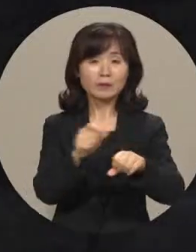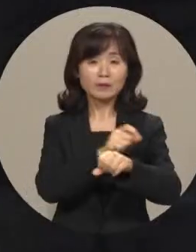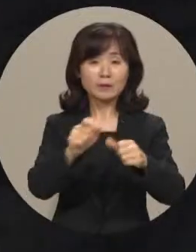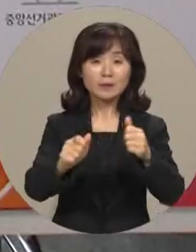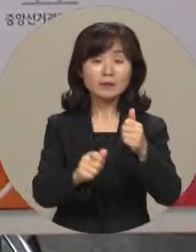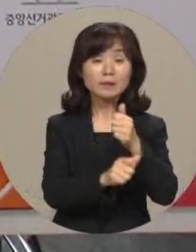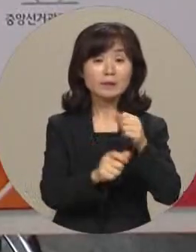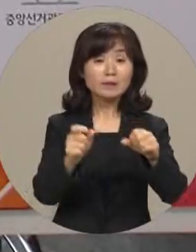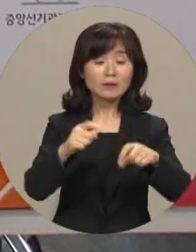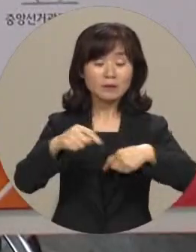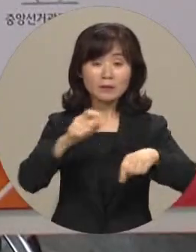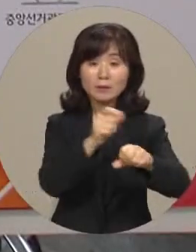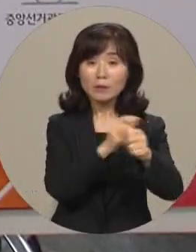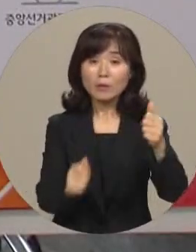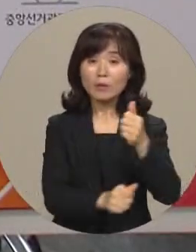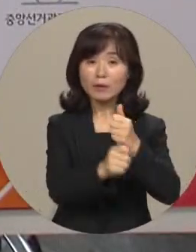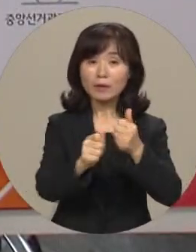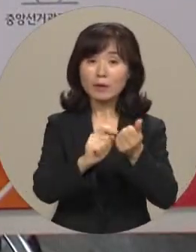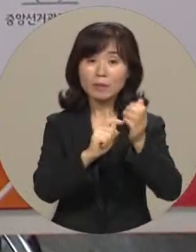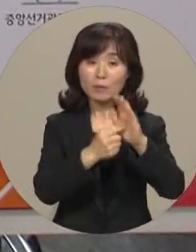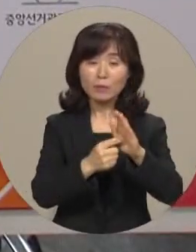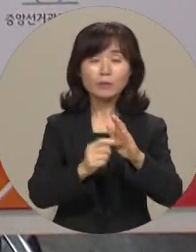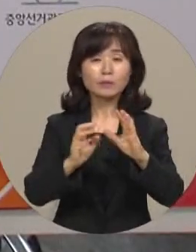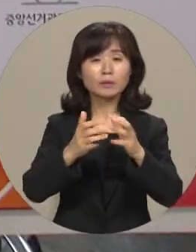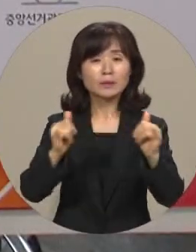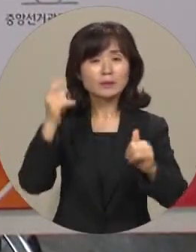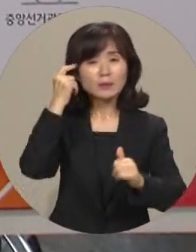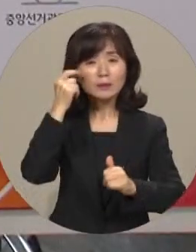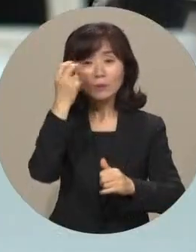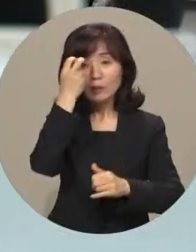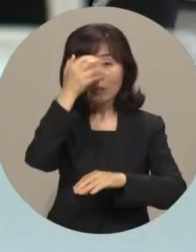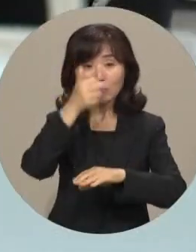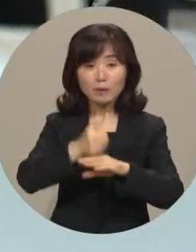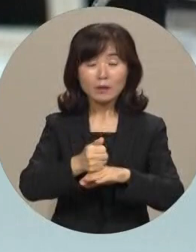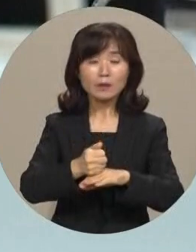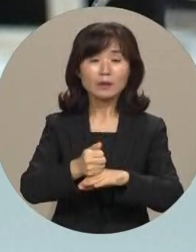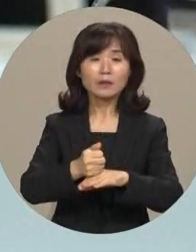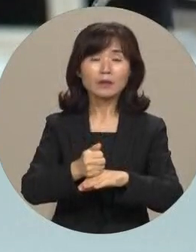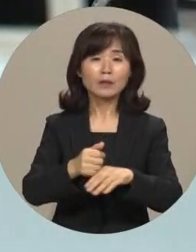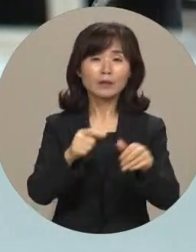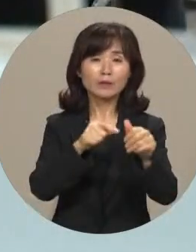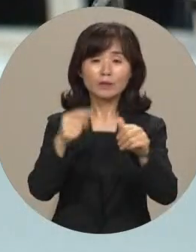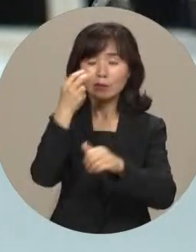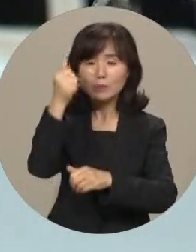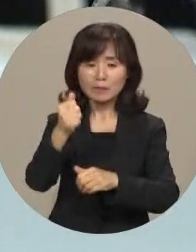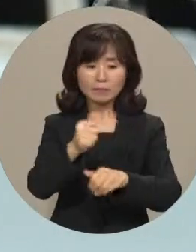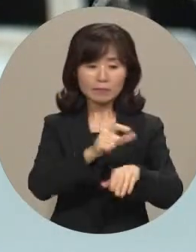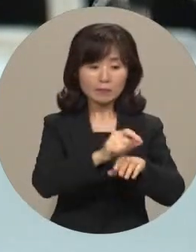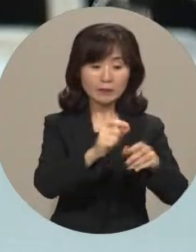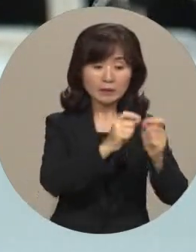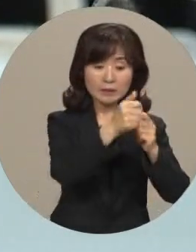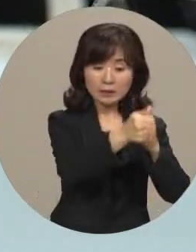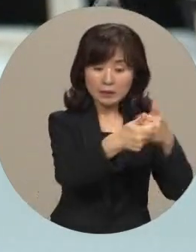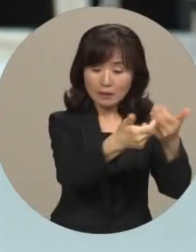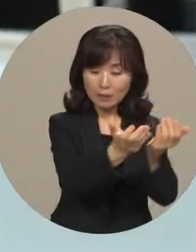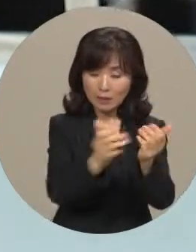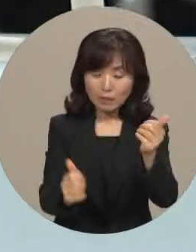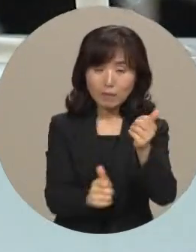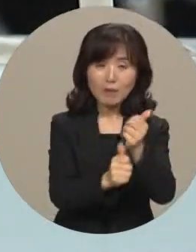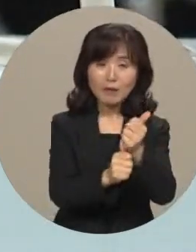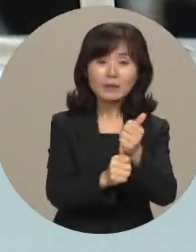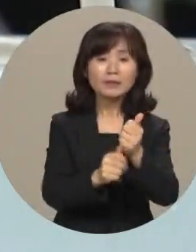특별위원회가 발표한 국민인식 조사에서는 교육감 러닝메이트재 47.8%가 찬성하고